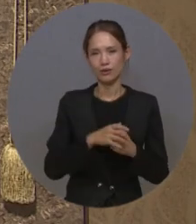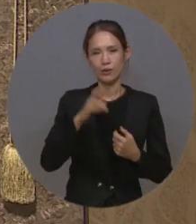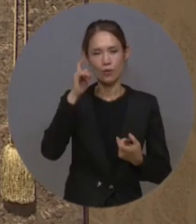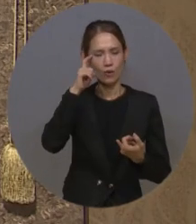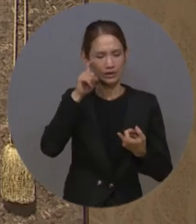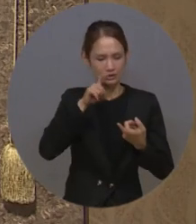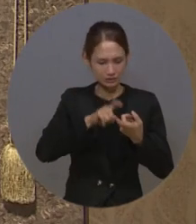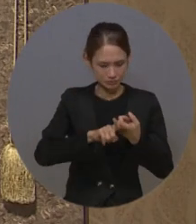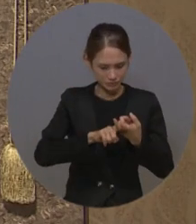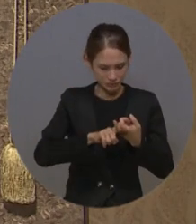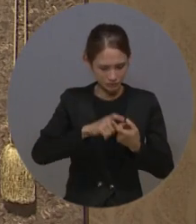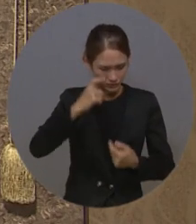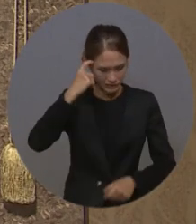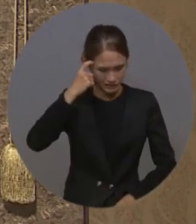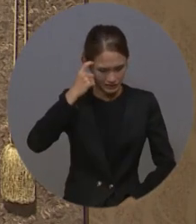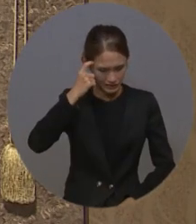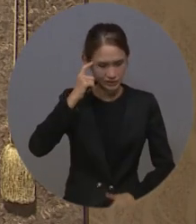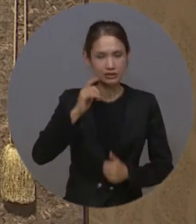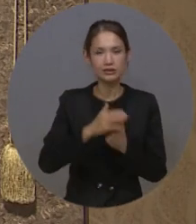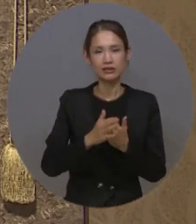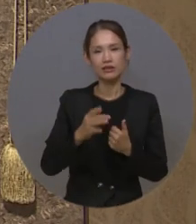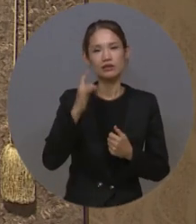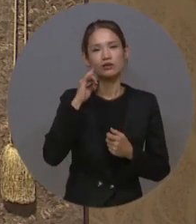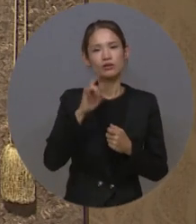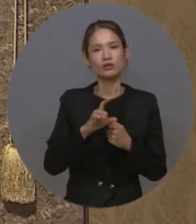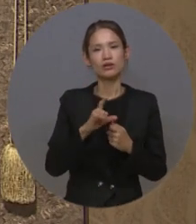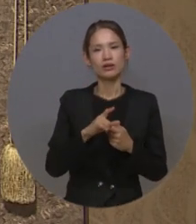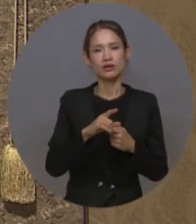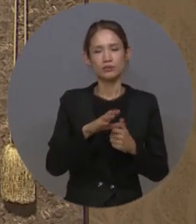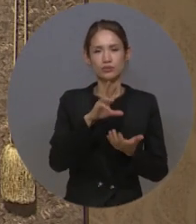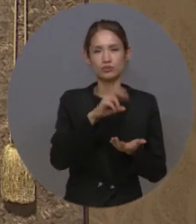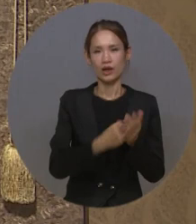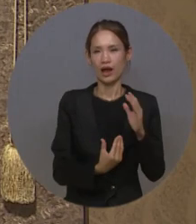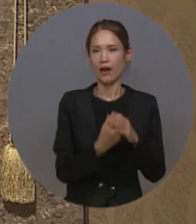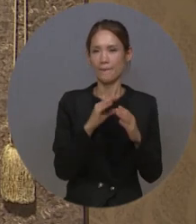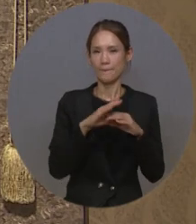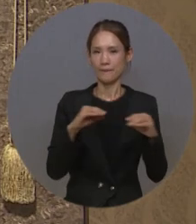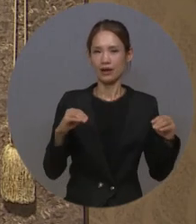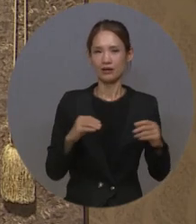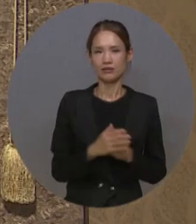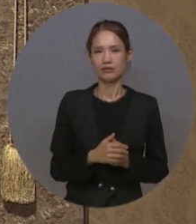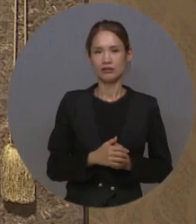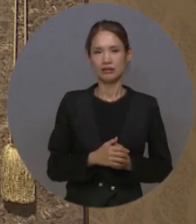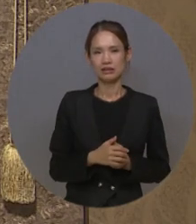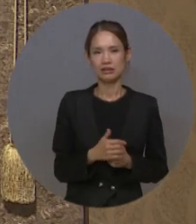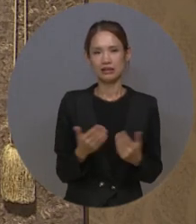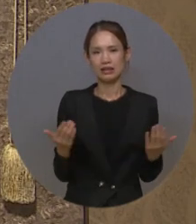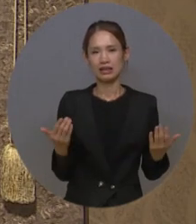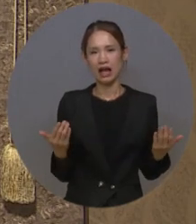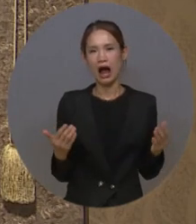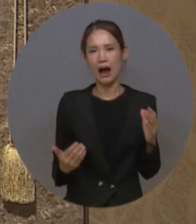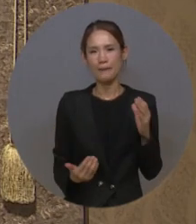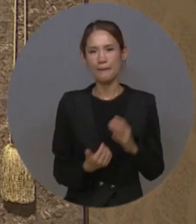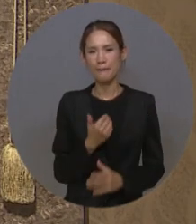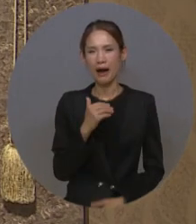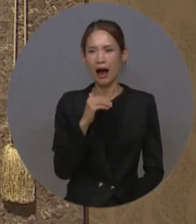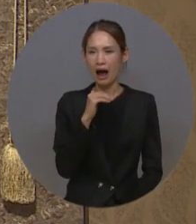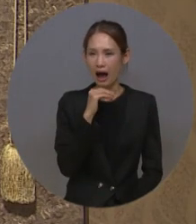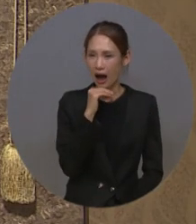갖고 문제가 있으면 바로 해결해야지 네. 뭐 큰일 날 때까지 기다리면은